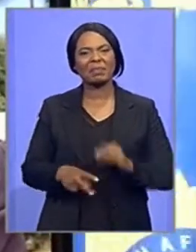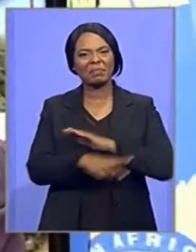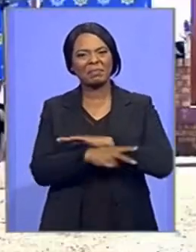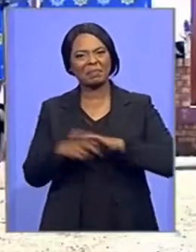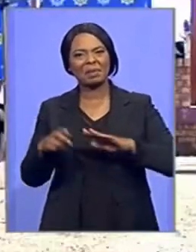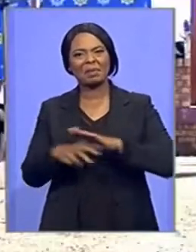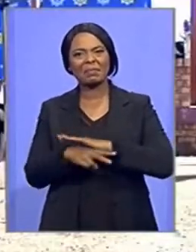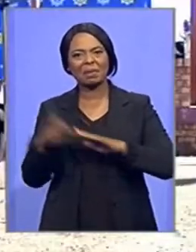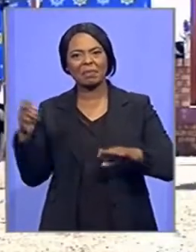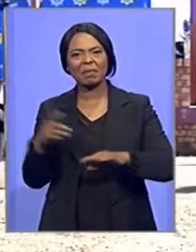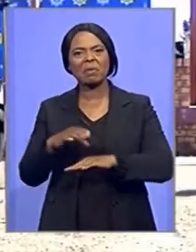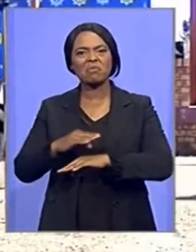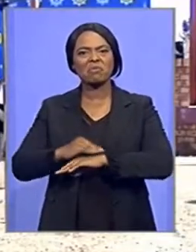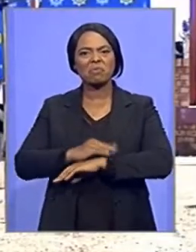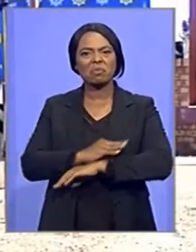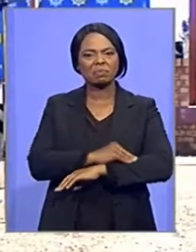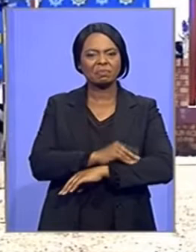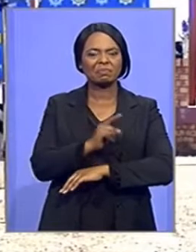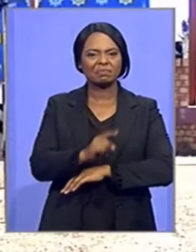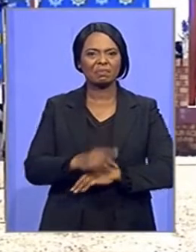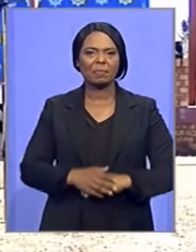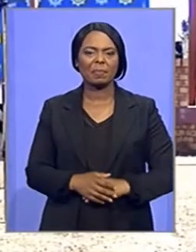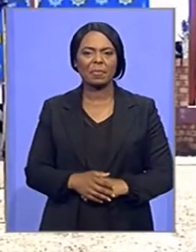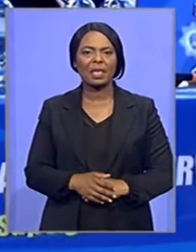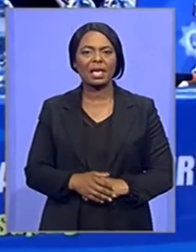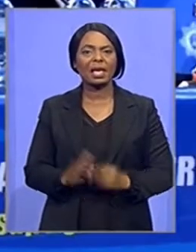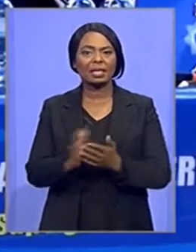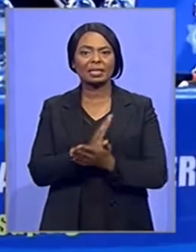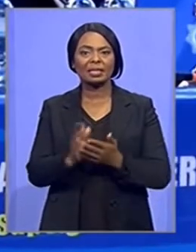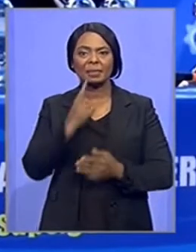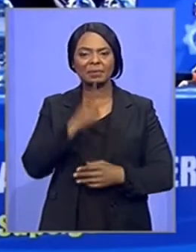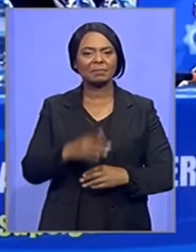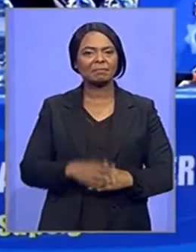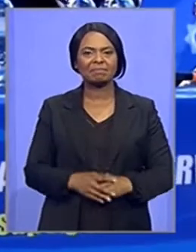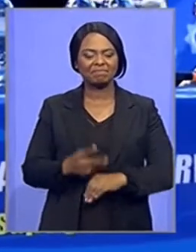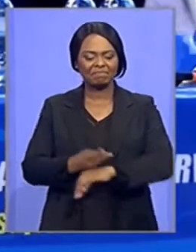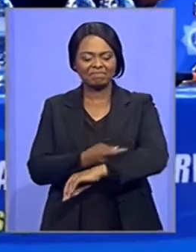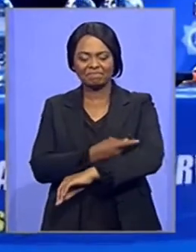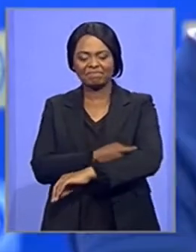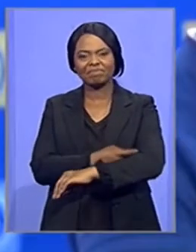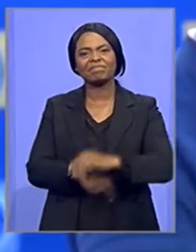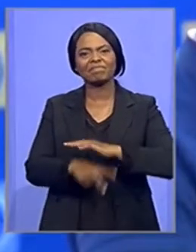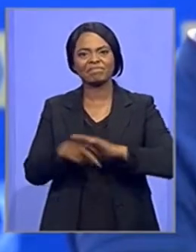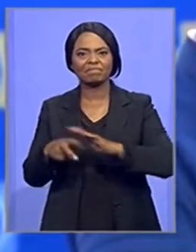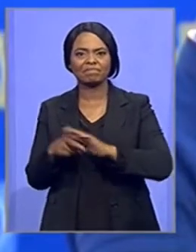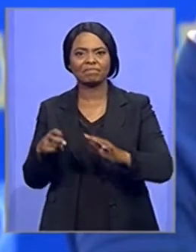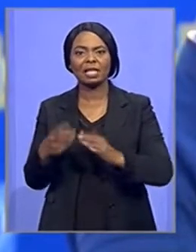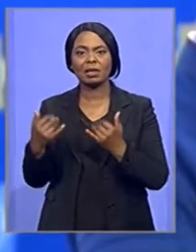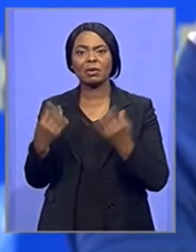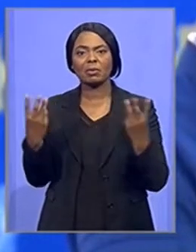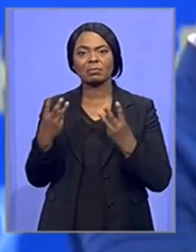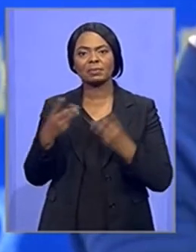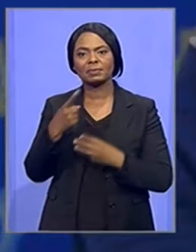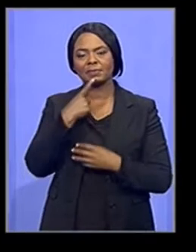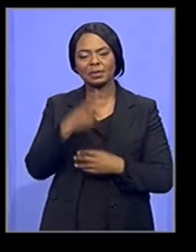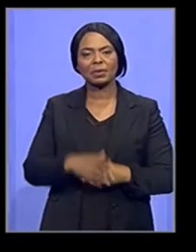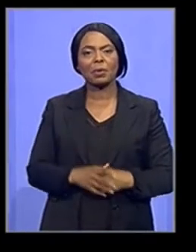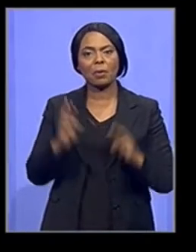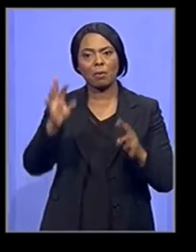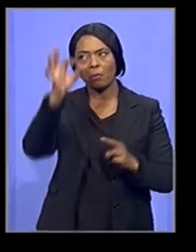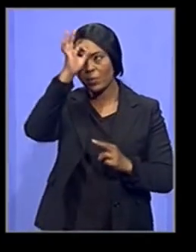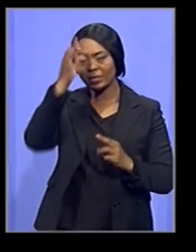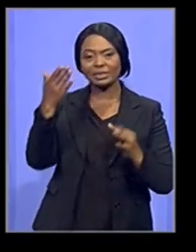utlwanang. Balemirui bao ba neng ba tsenetse imbizo e ba re ba tshepa fa sepodisi se tla tsaya kgato e tla fedisang bogodu jwa leruo.